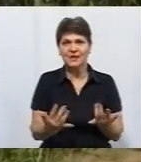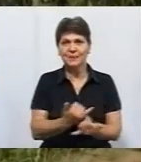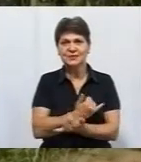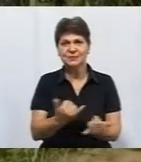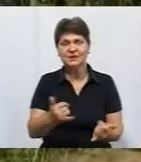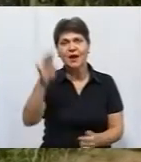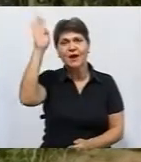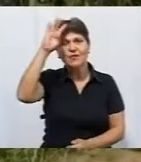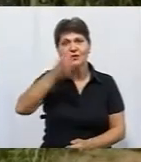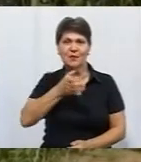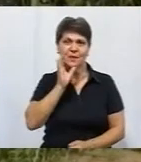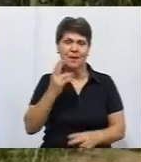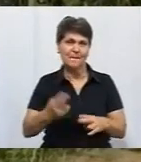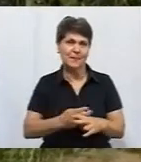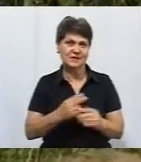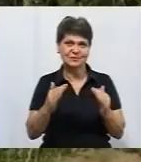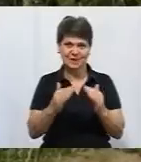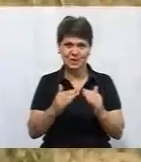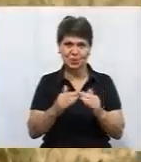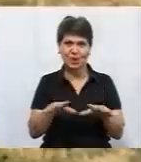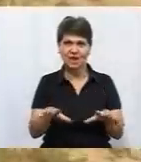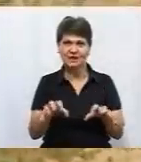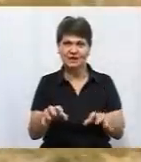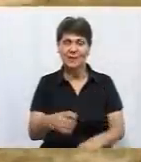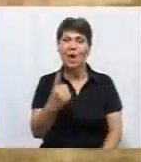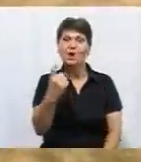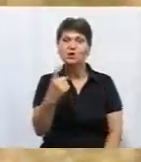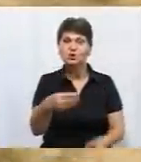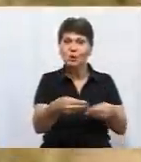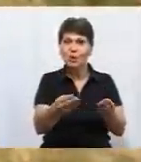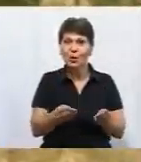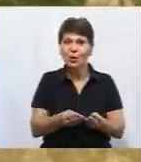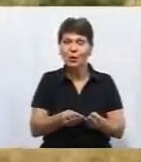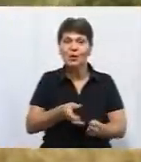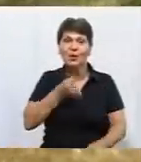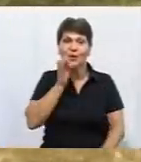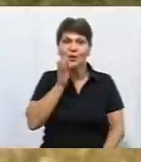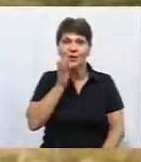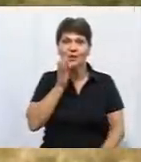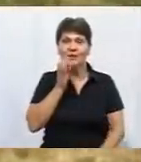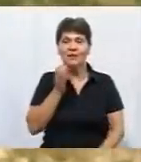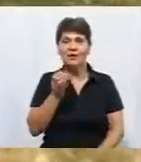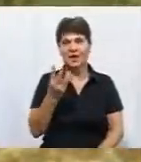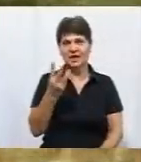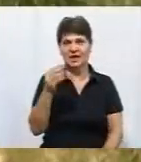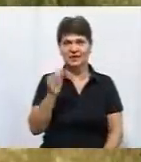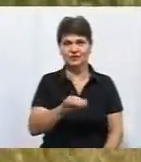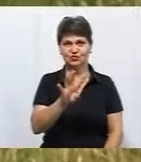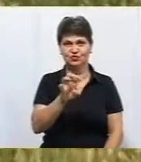забезпеченні питною водою безпритульних тварин. Цих 100 поїлочок обійшлися в